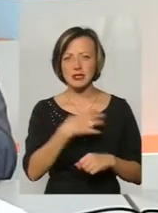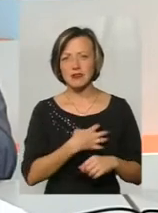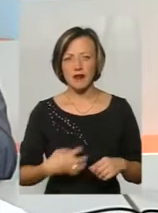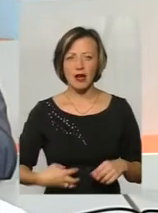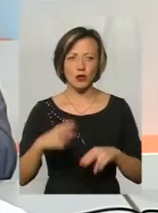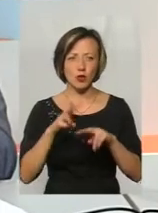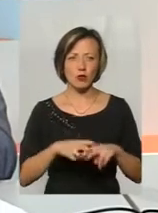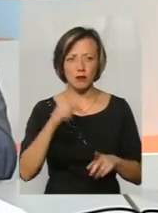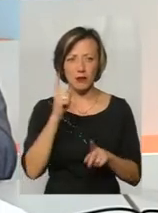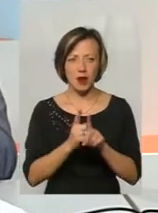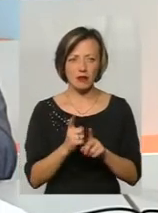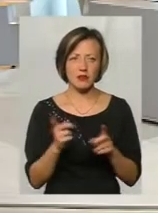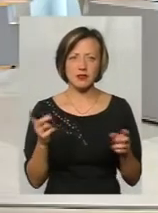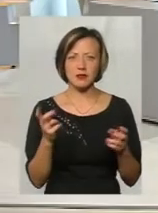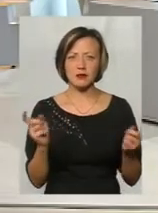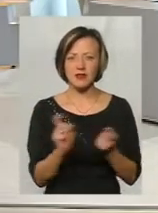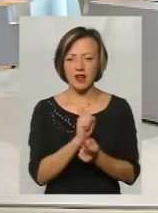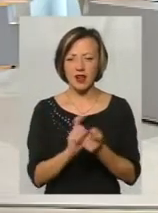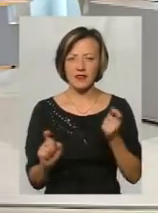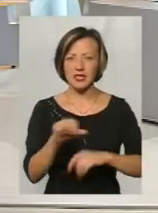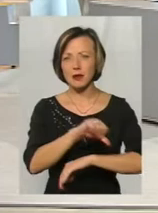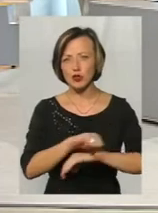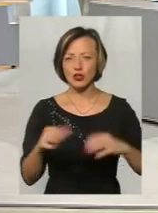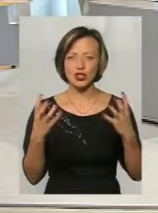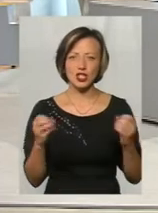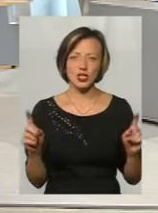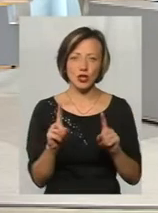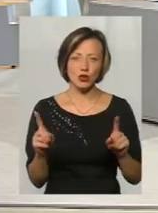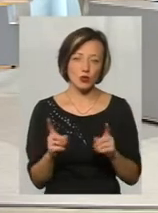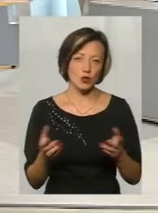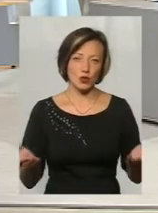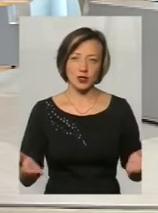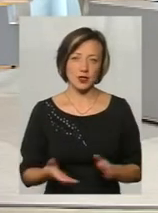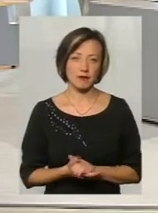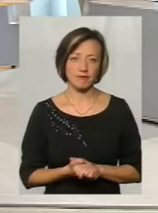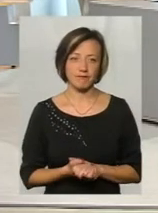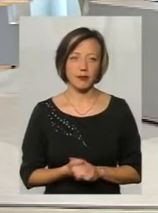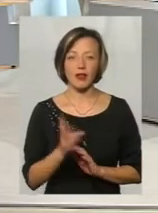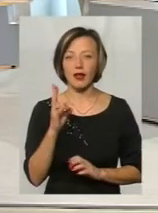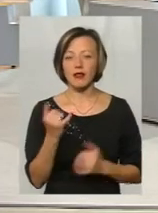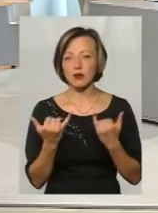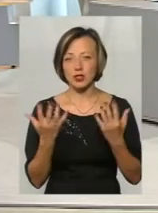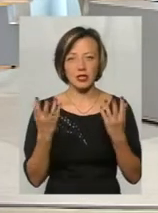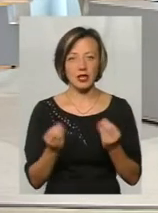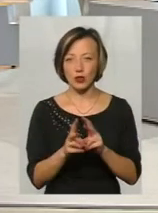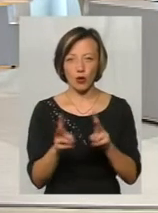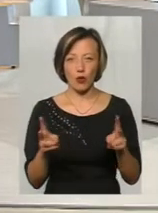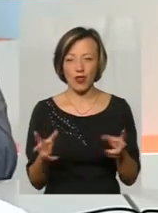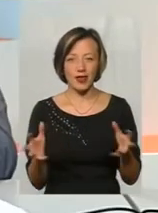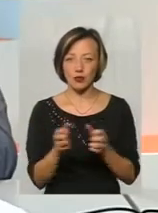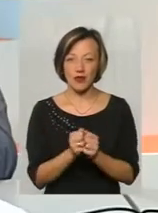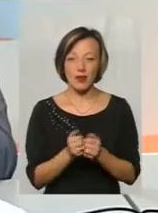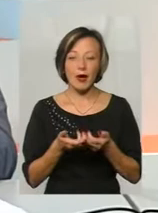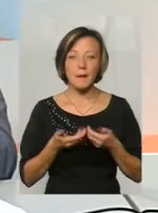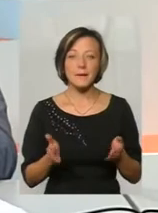кум, брат, хтось з ким посварився за межу, там ще за щось. Ну, на сьогоднішній день ще ніхто нікого не зловив. Ми